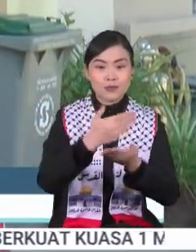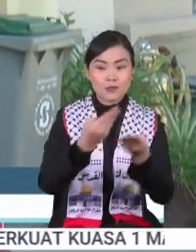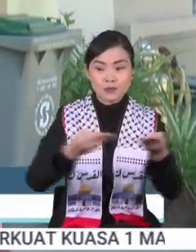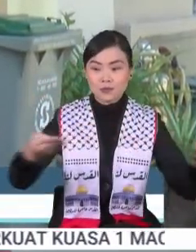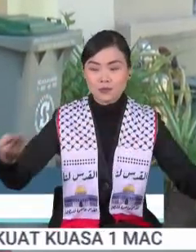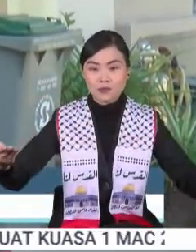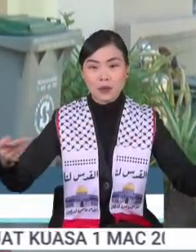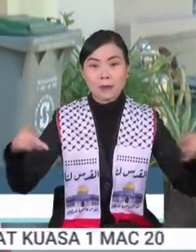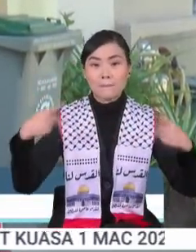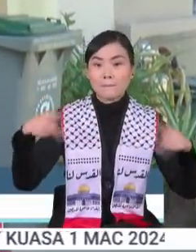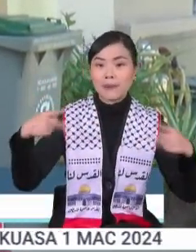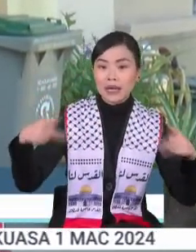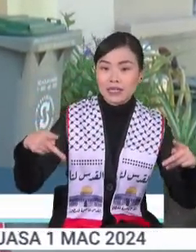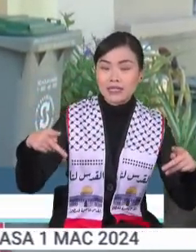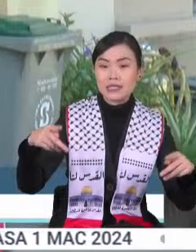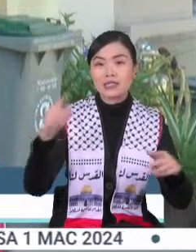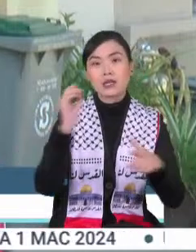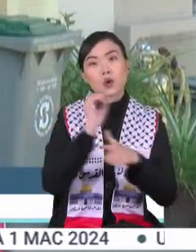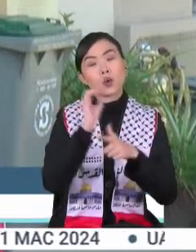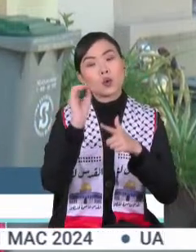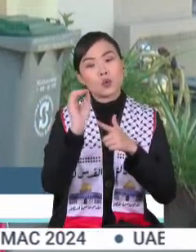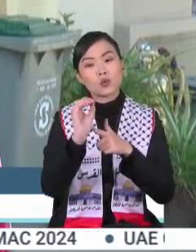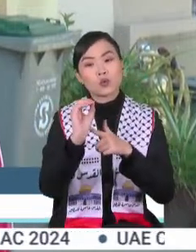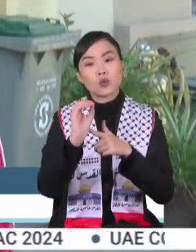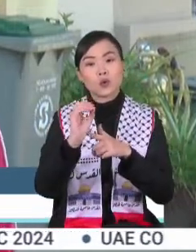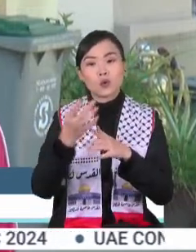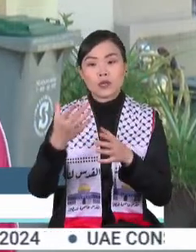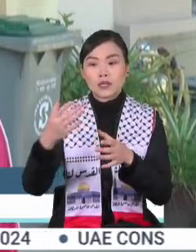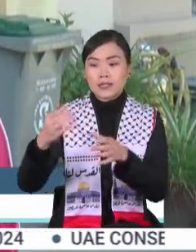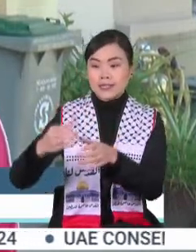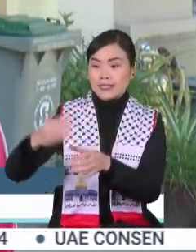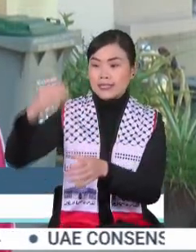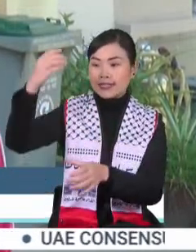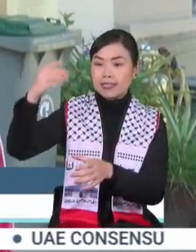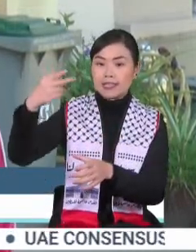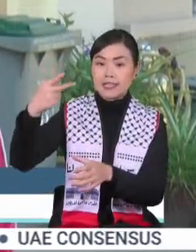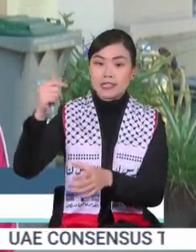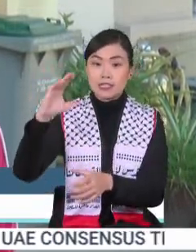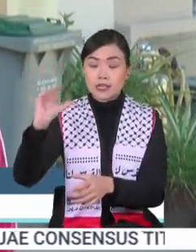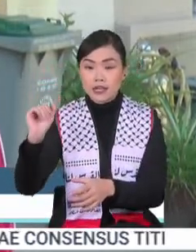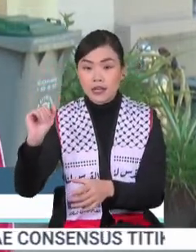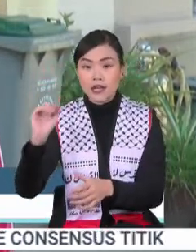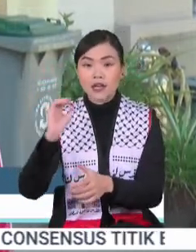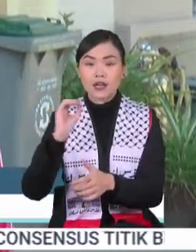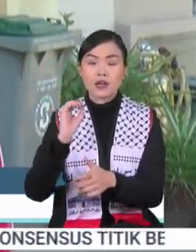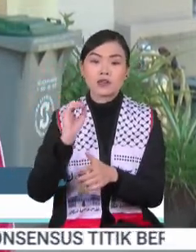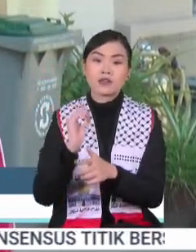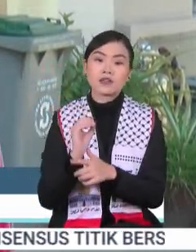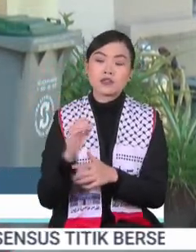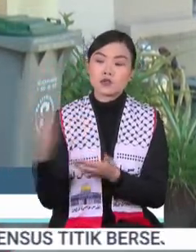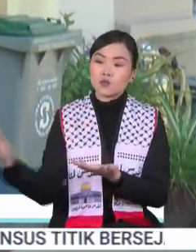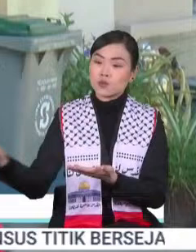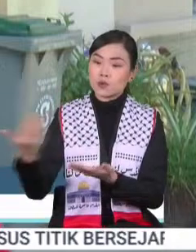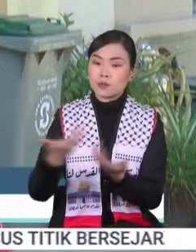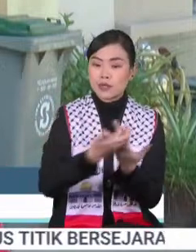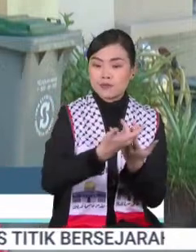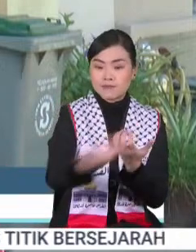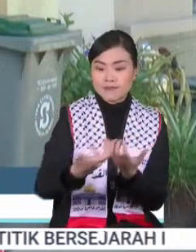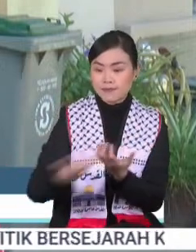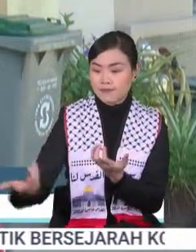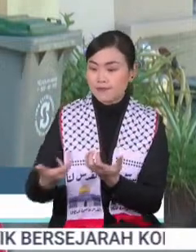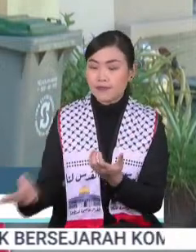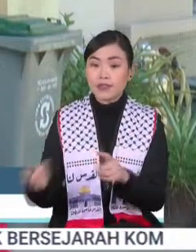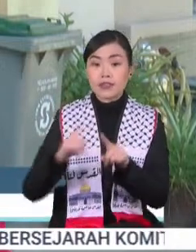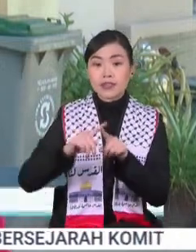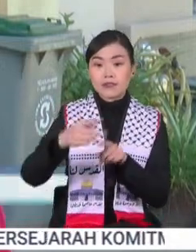barang-barang plastik barang-barang kaca dan kertasah tiga kategori utama ni kita Kumpulkan dan kita letak asingkan dalam plastik